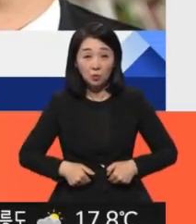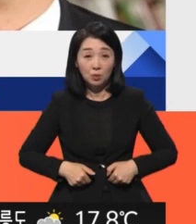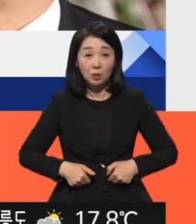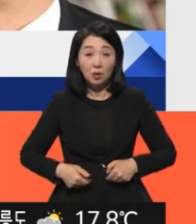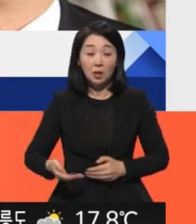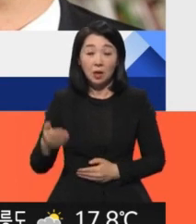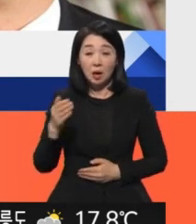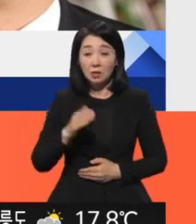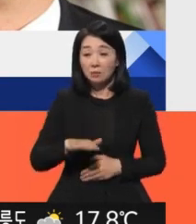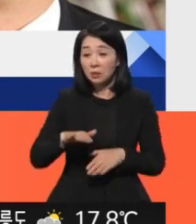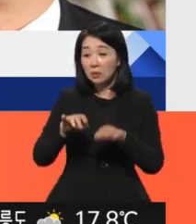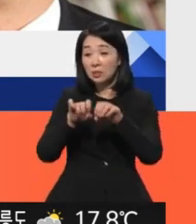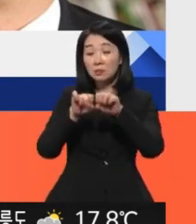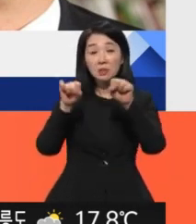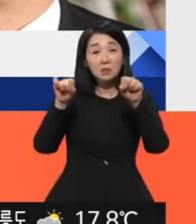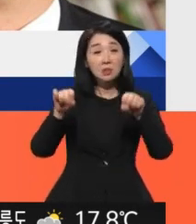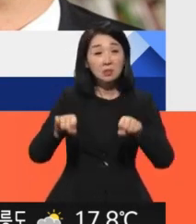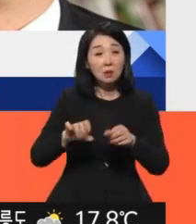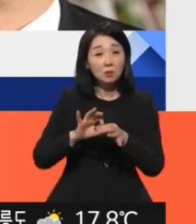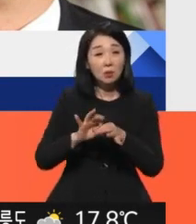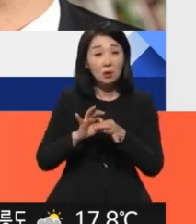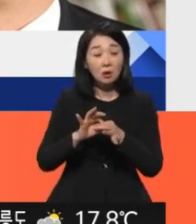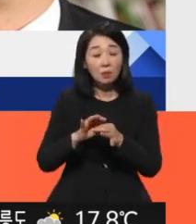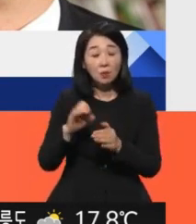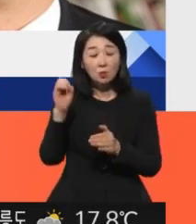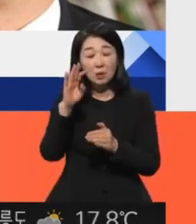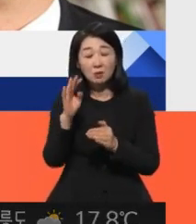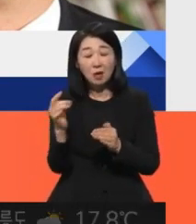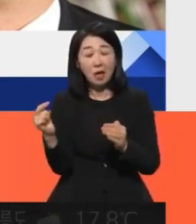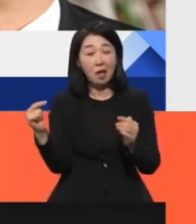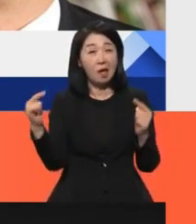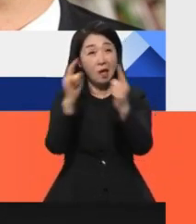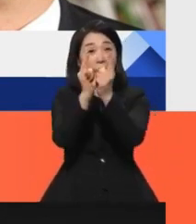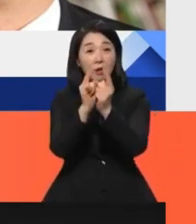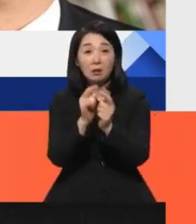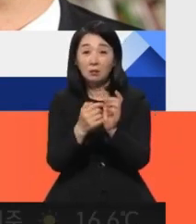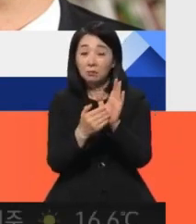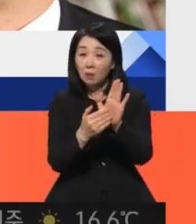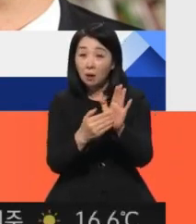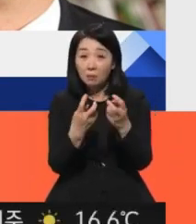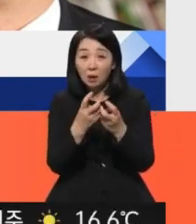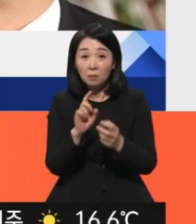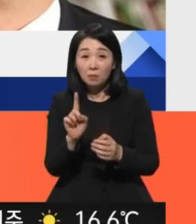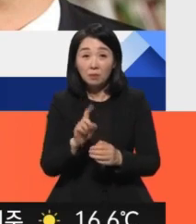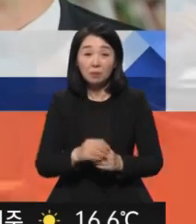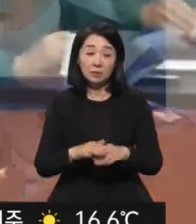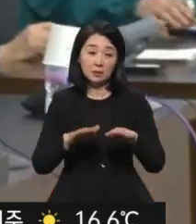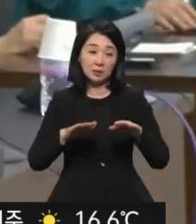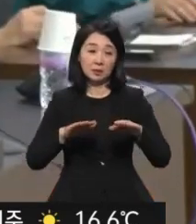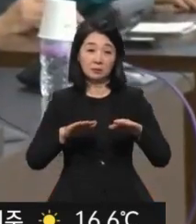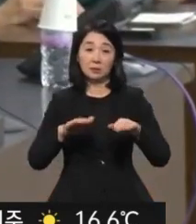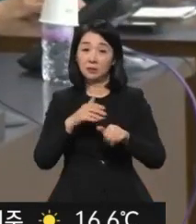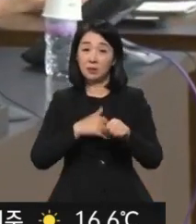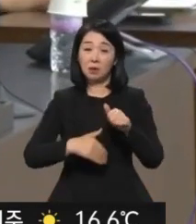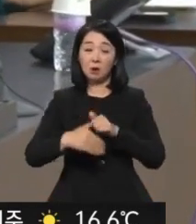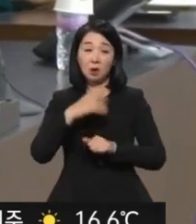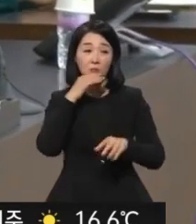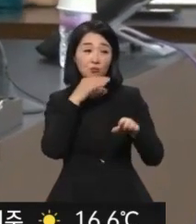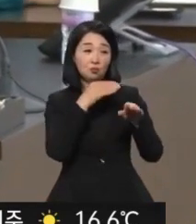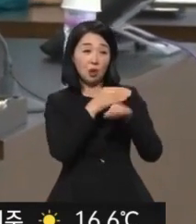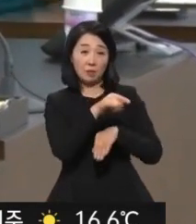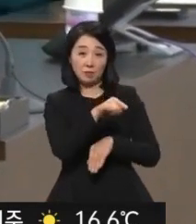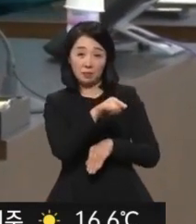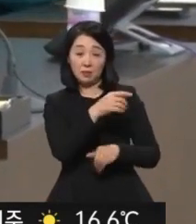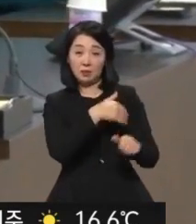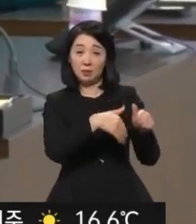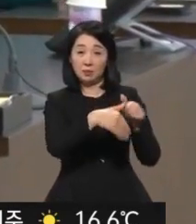좀 시스템적으로 그 우발적 충돌을 막을 수 있는 방안이 없습니까? 뭐 현재로서는 지금 이제 북한의 행동과